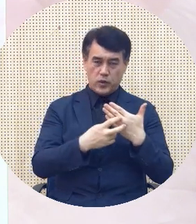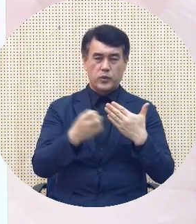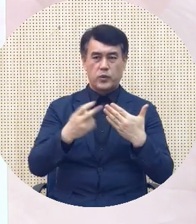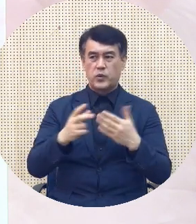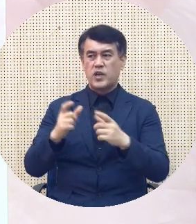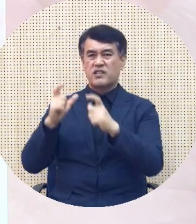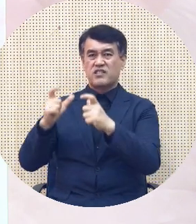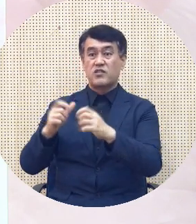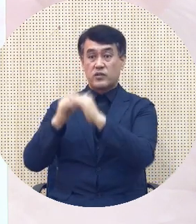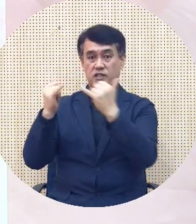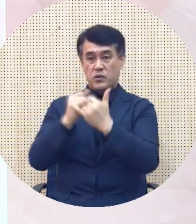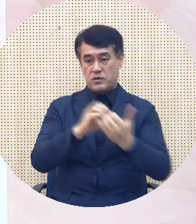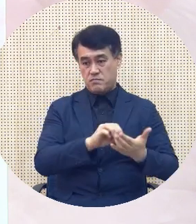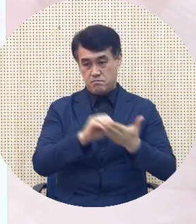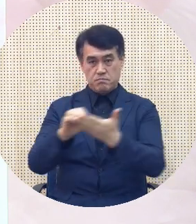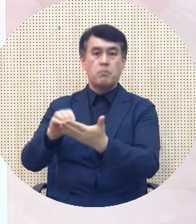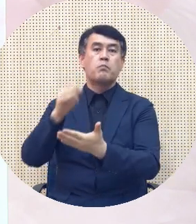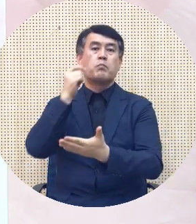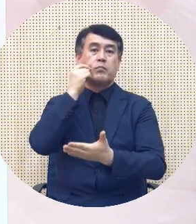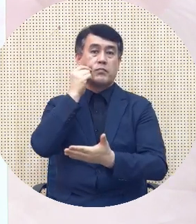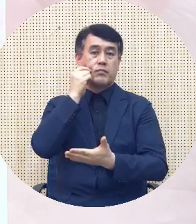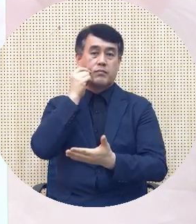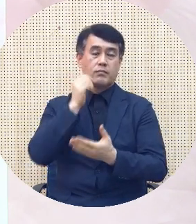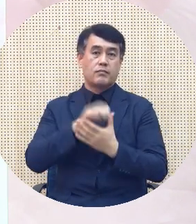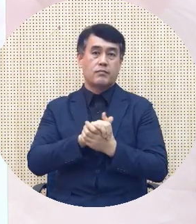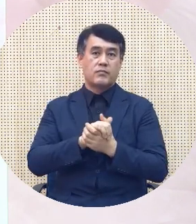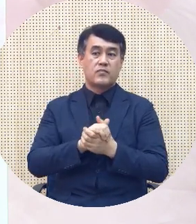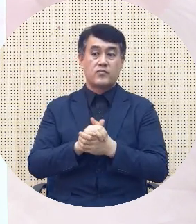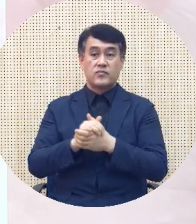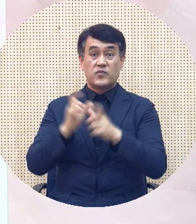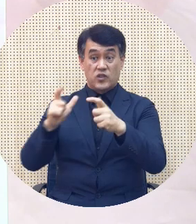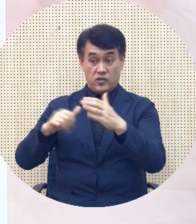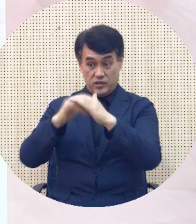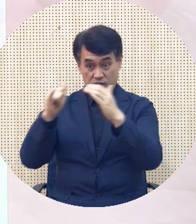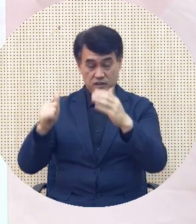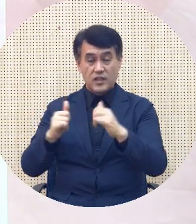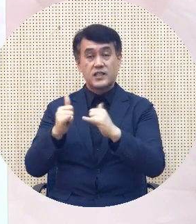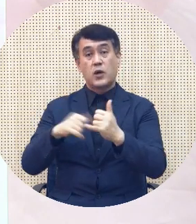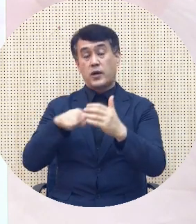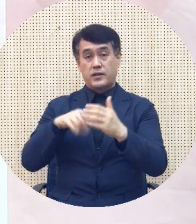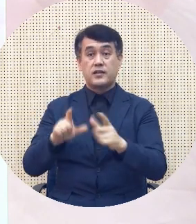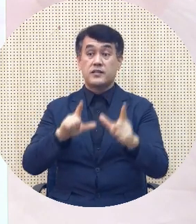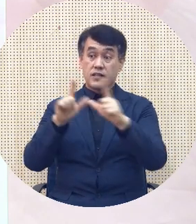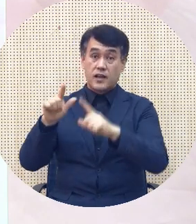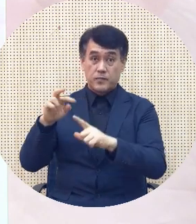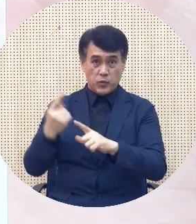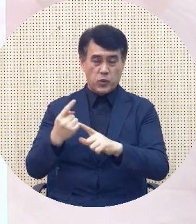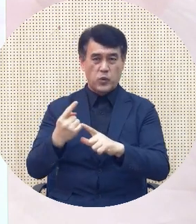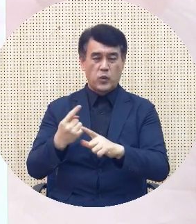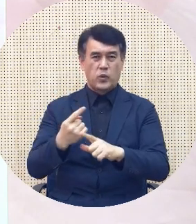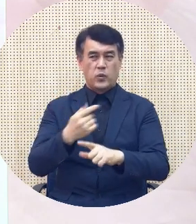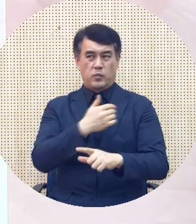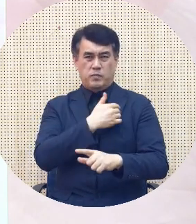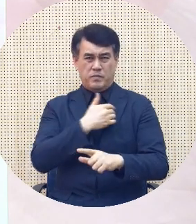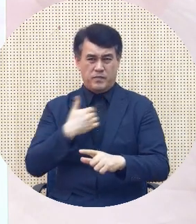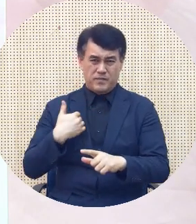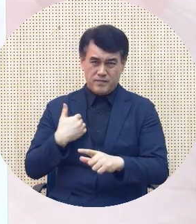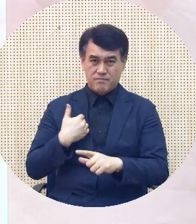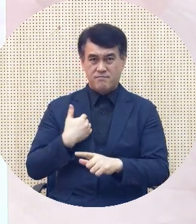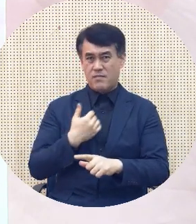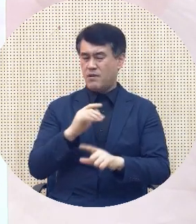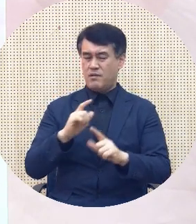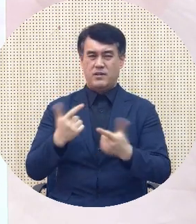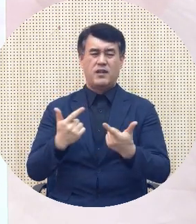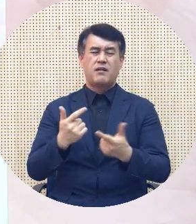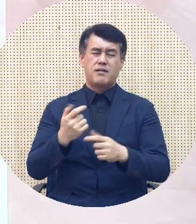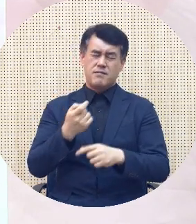지역사회로 나오지 못하고 있으며 지역사회의 삶도 살아있어도 사는 것이 아닌 겨우 견디는